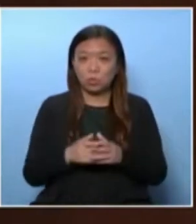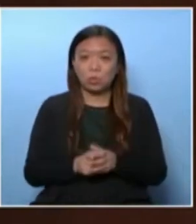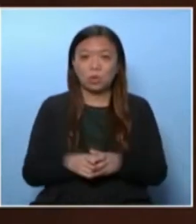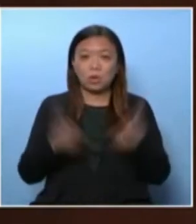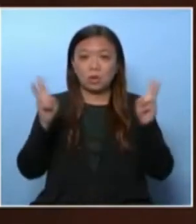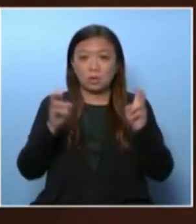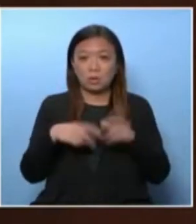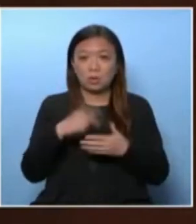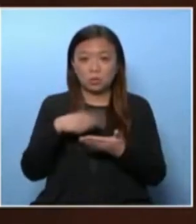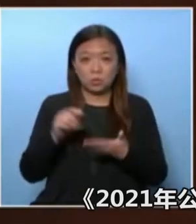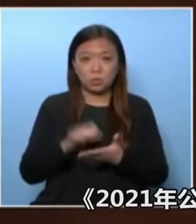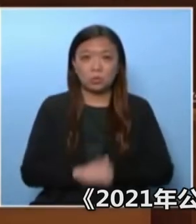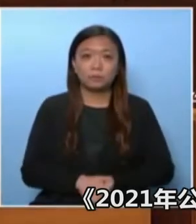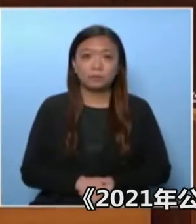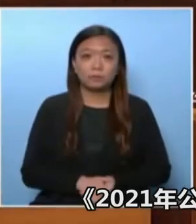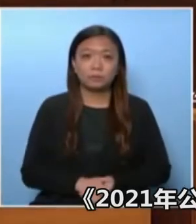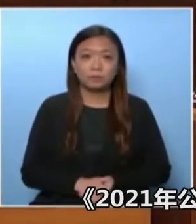案獲得通過。